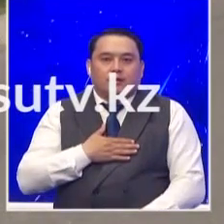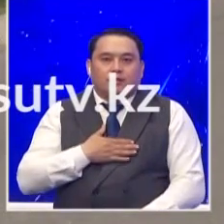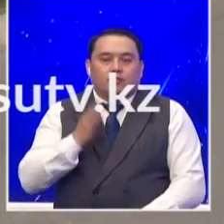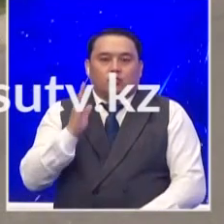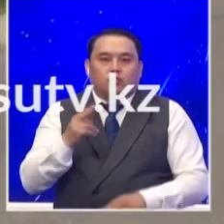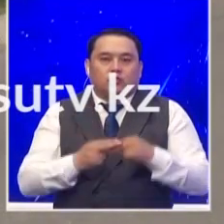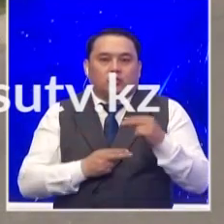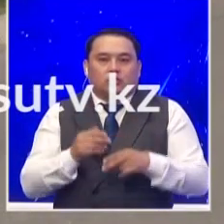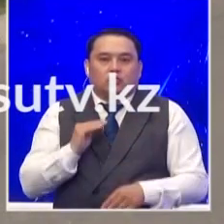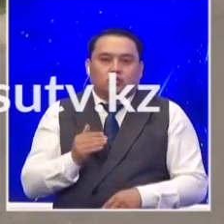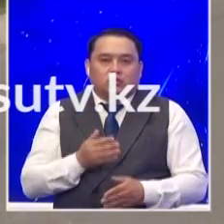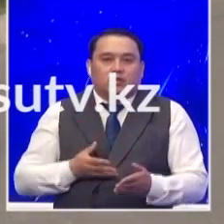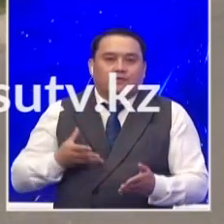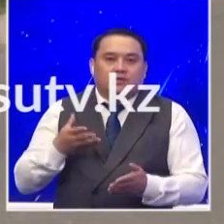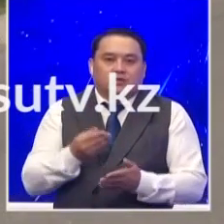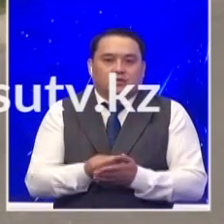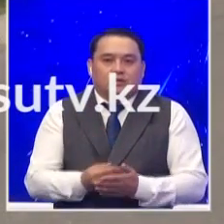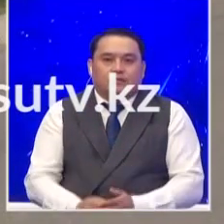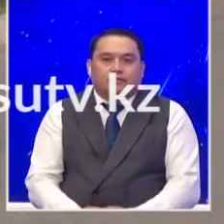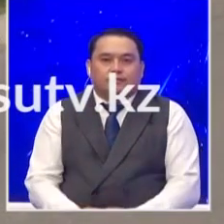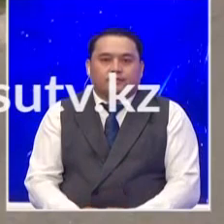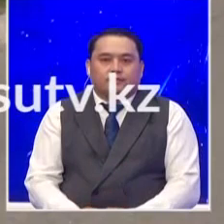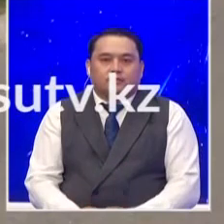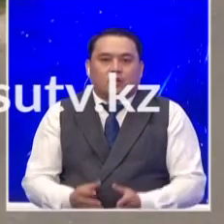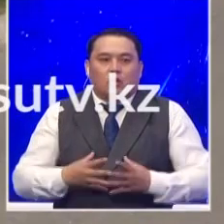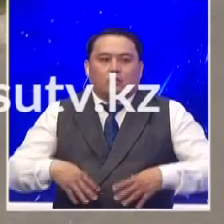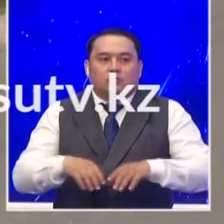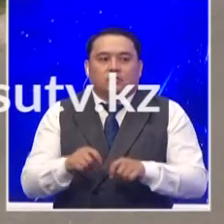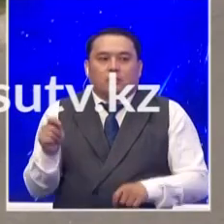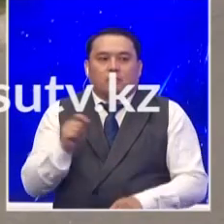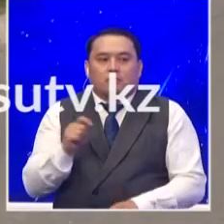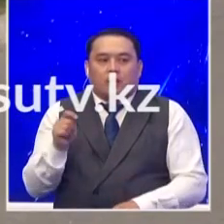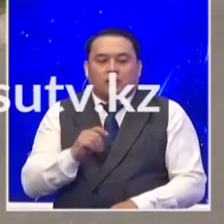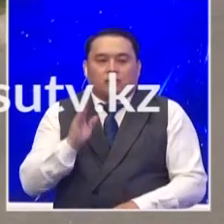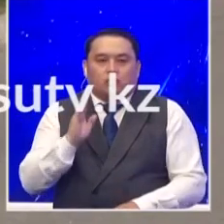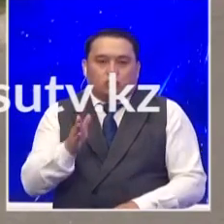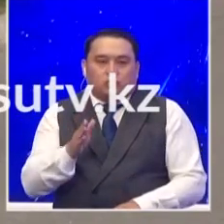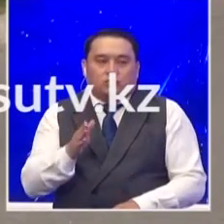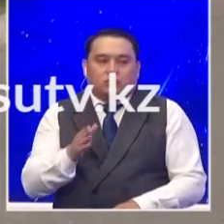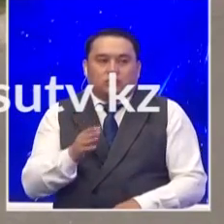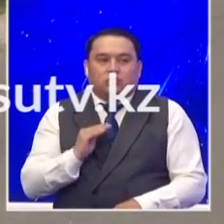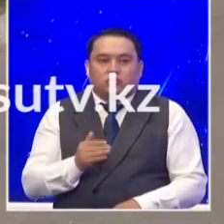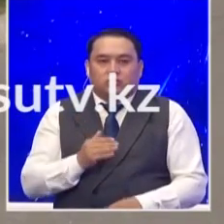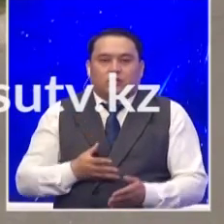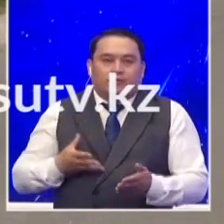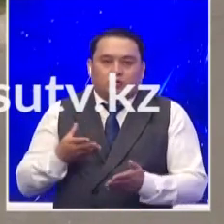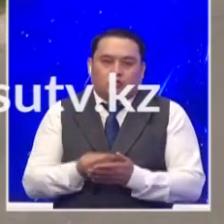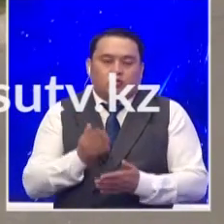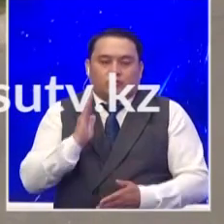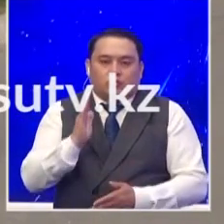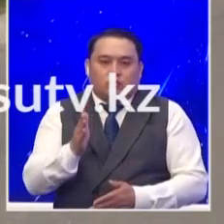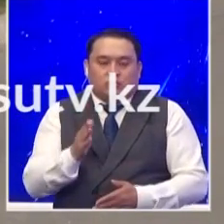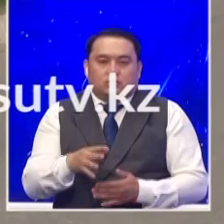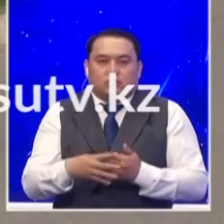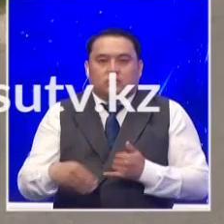будет строиться за счет частных инвестиций. Общественная баня, торговый центр, это тоже будет строиться за счет частных инвестиций. То есть